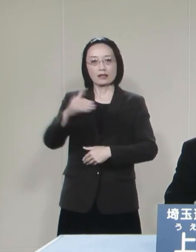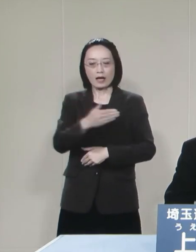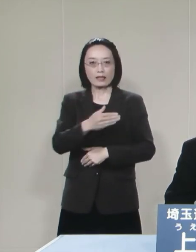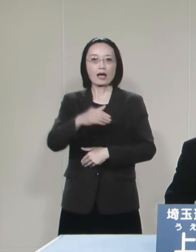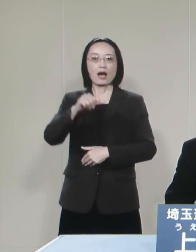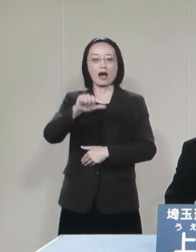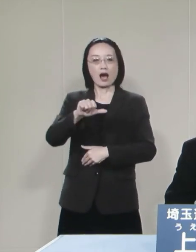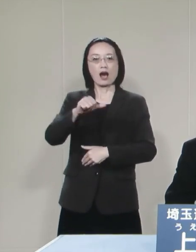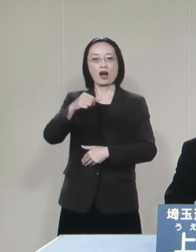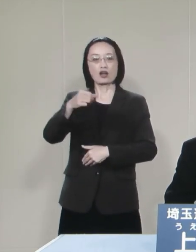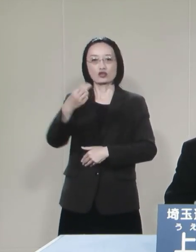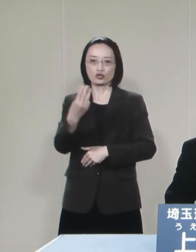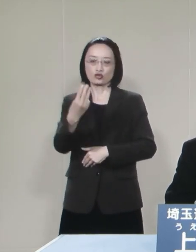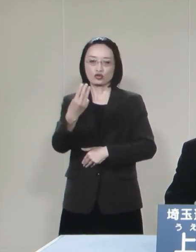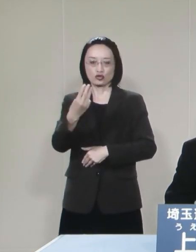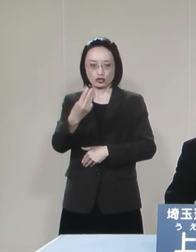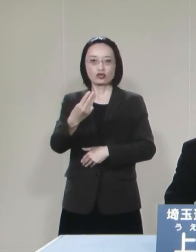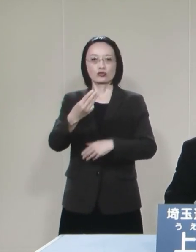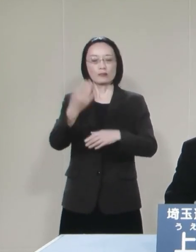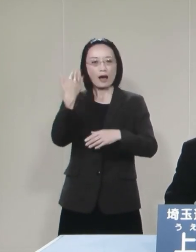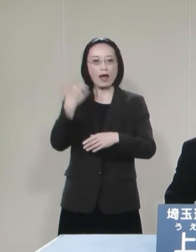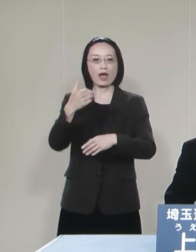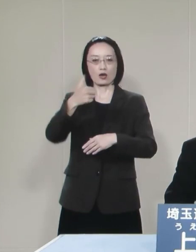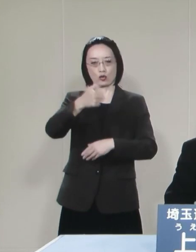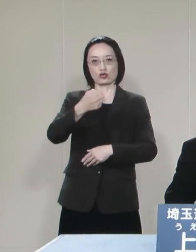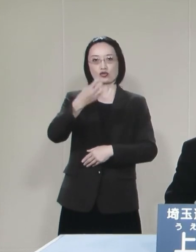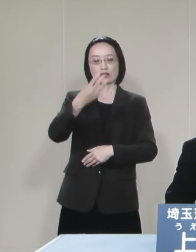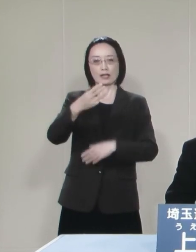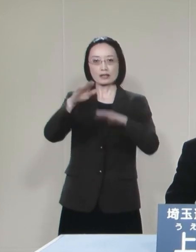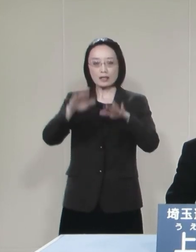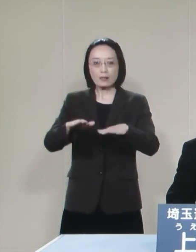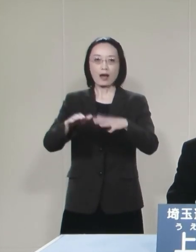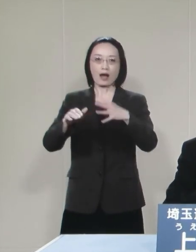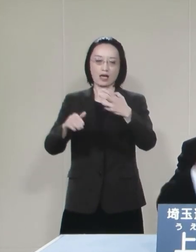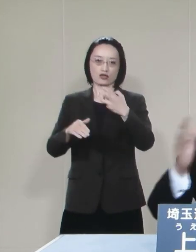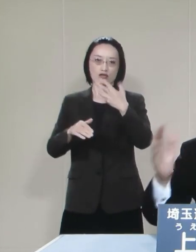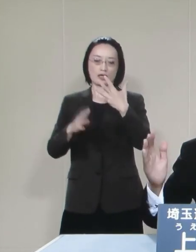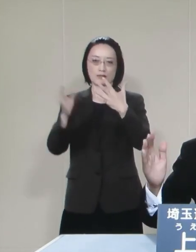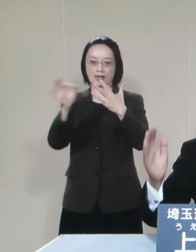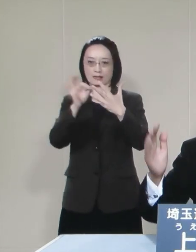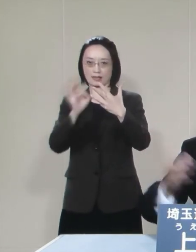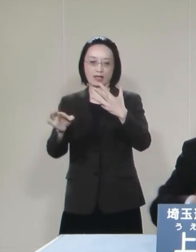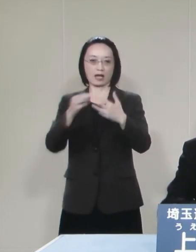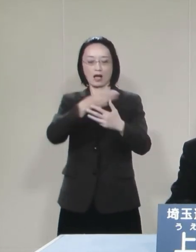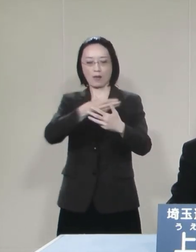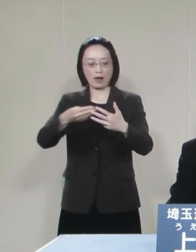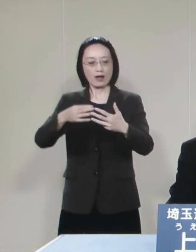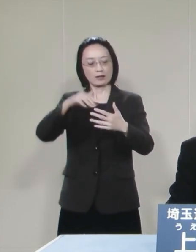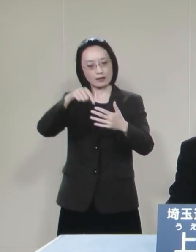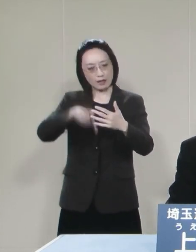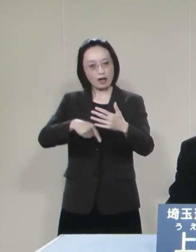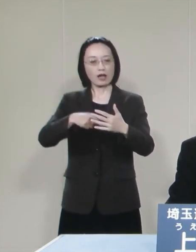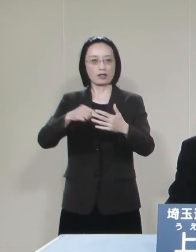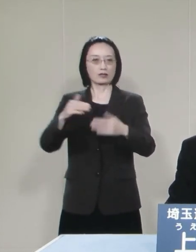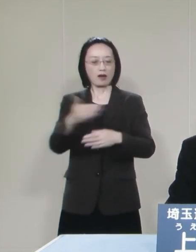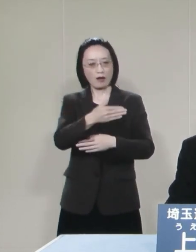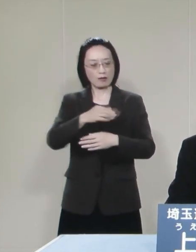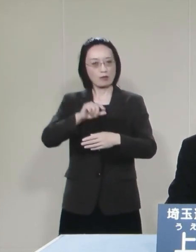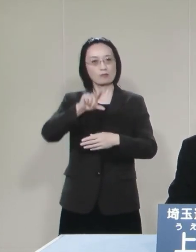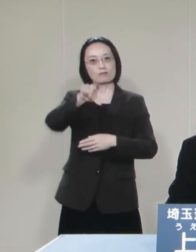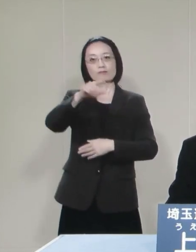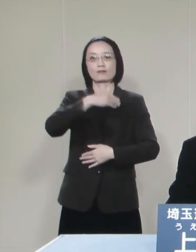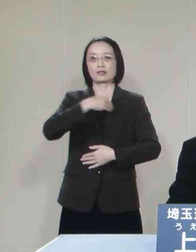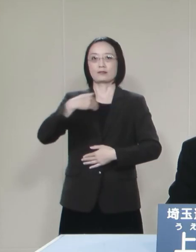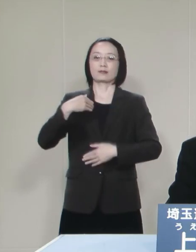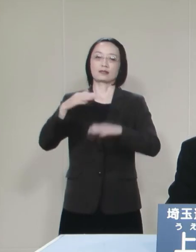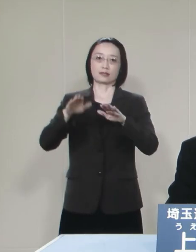も 53% から 88% まで埼玉県の川全体の中で占めるようになり